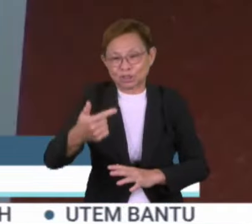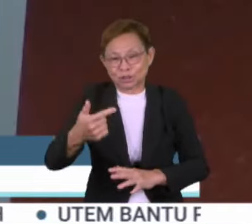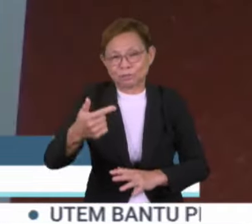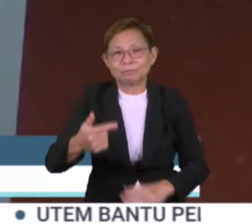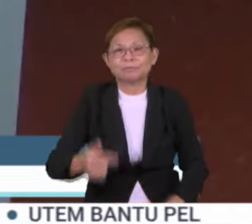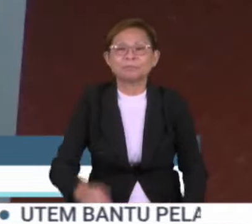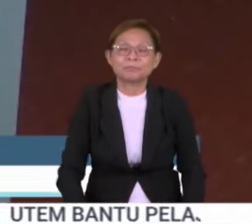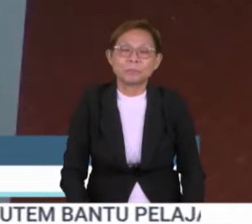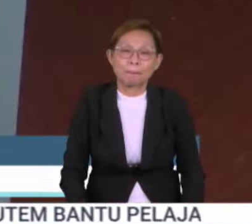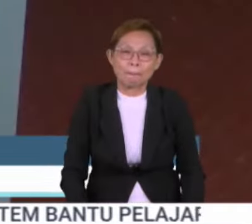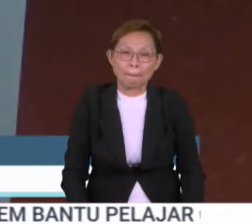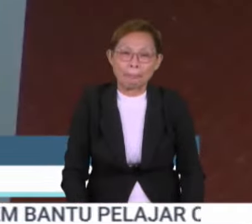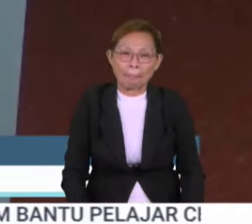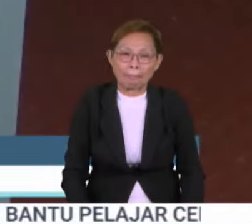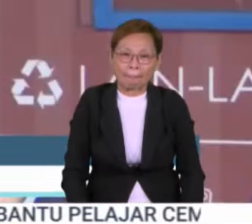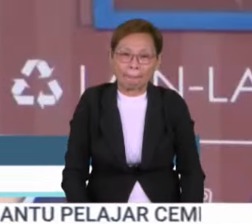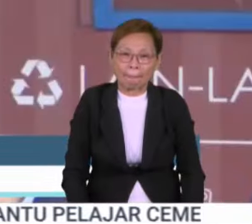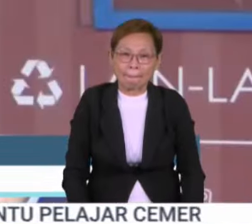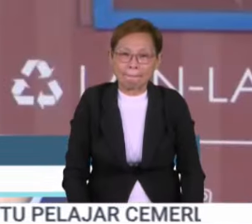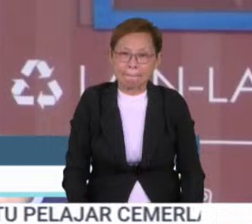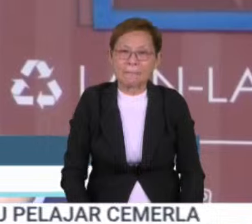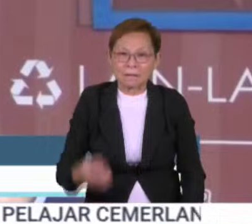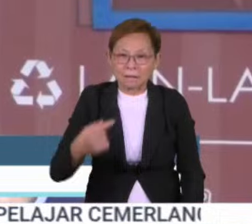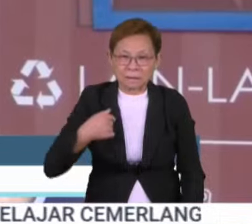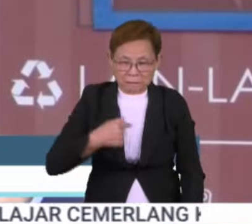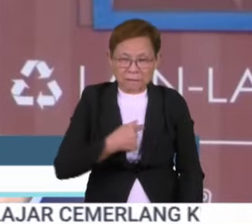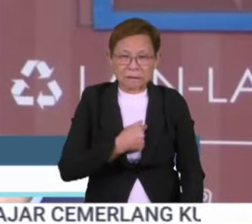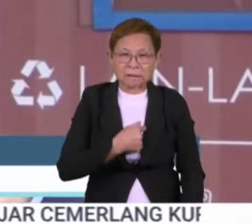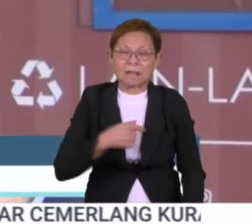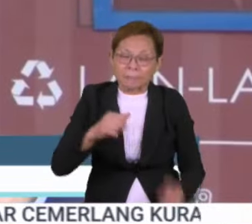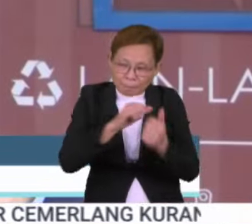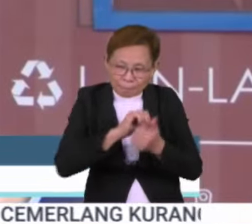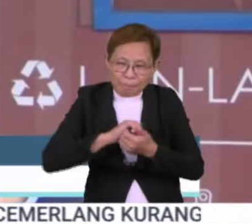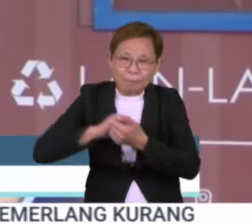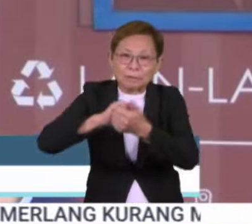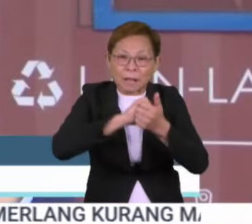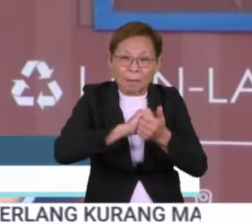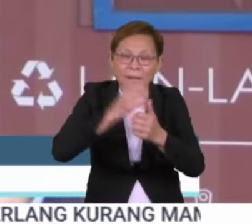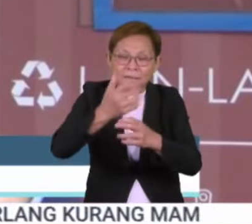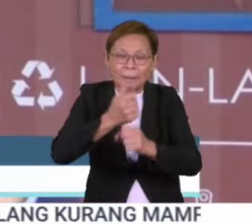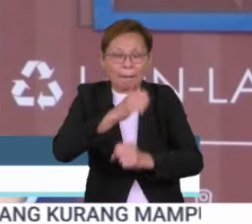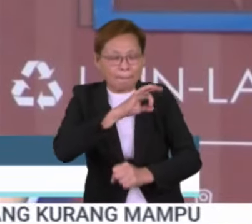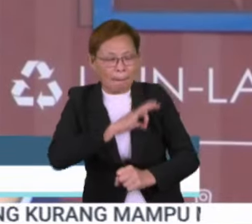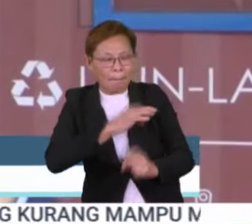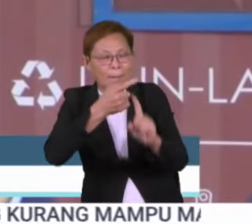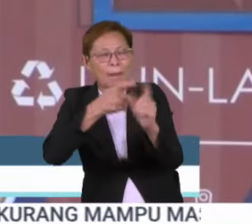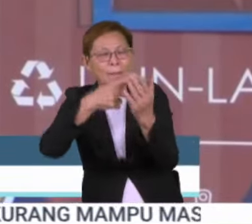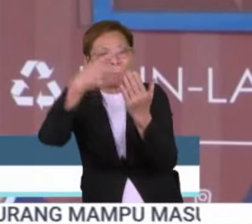and Governance. Dan mereka, kita sama-sama boleh mendapat manfaat